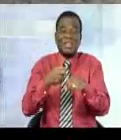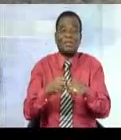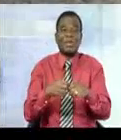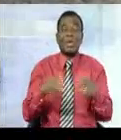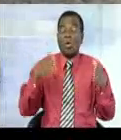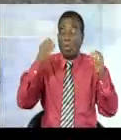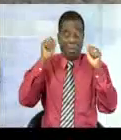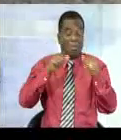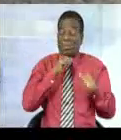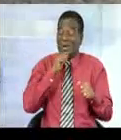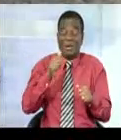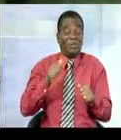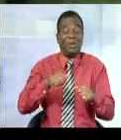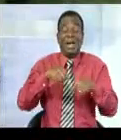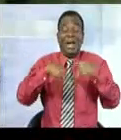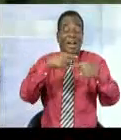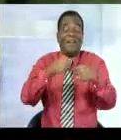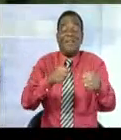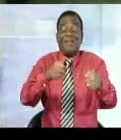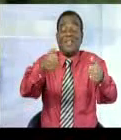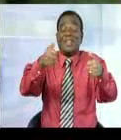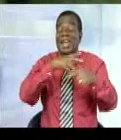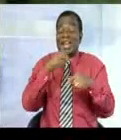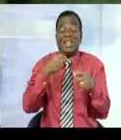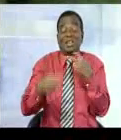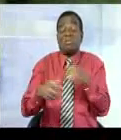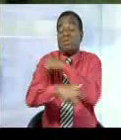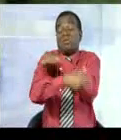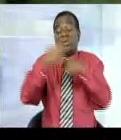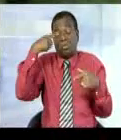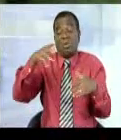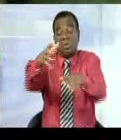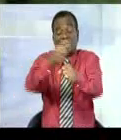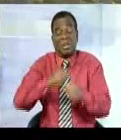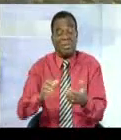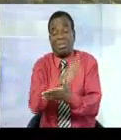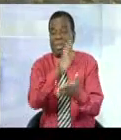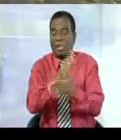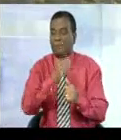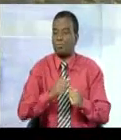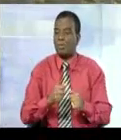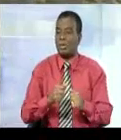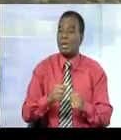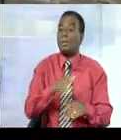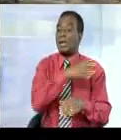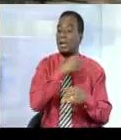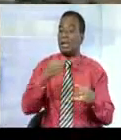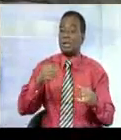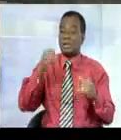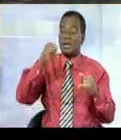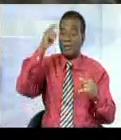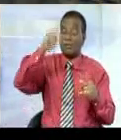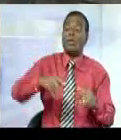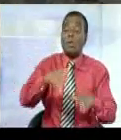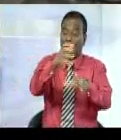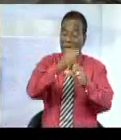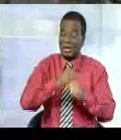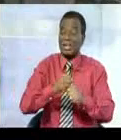Attestation villageoise, lettre d'attribution, arrêté de concession provisoire et enfin certificat de propriété